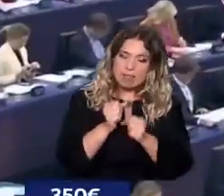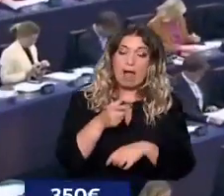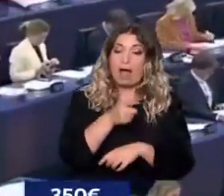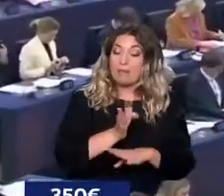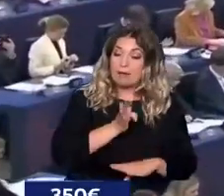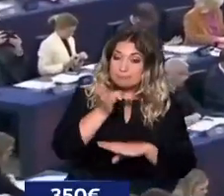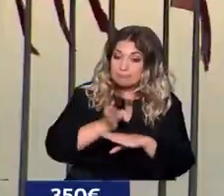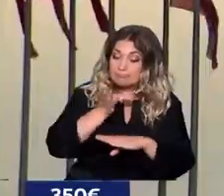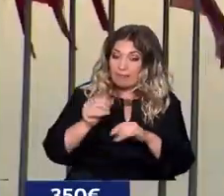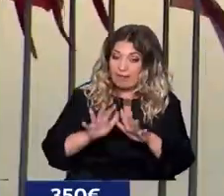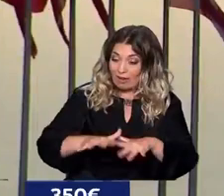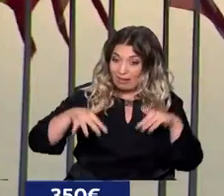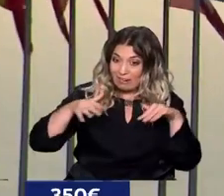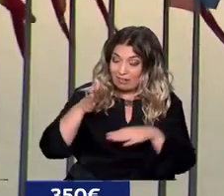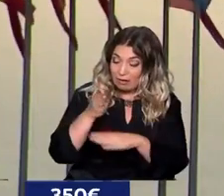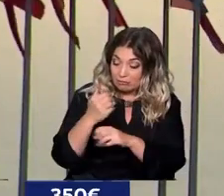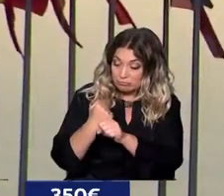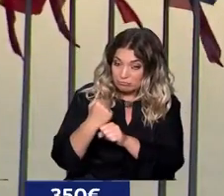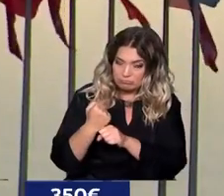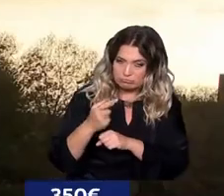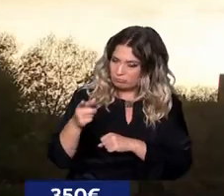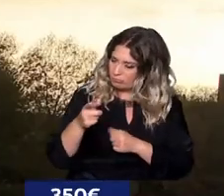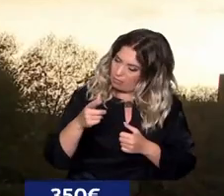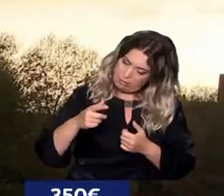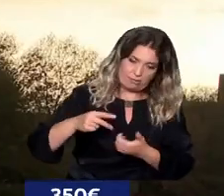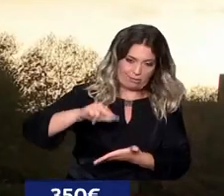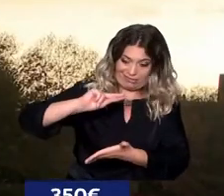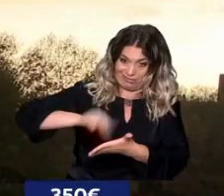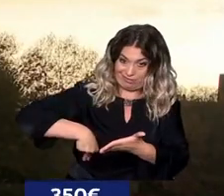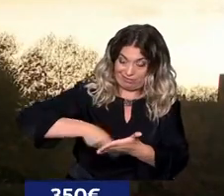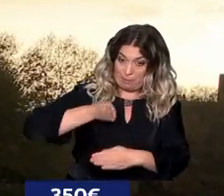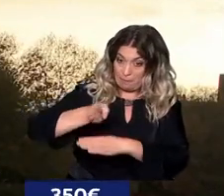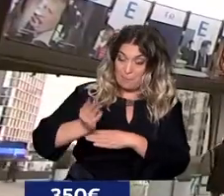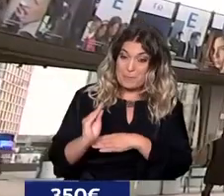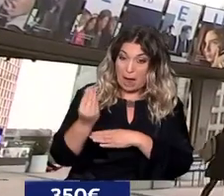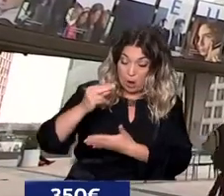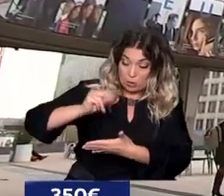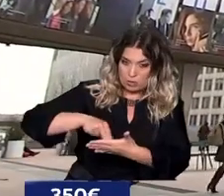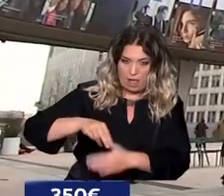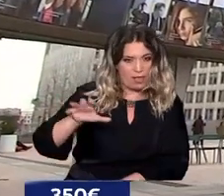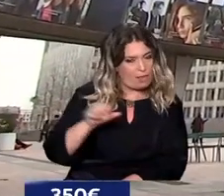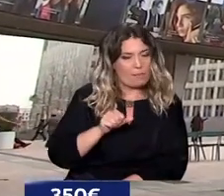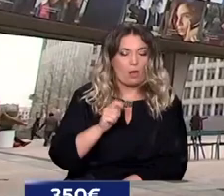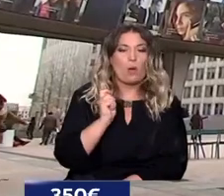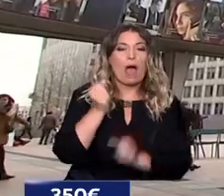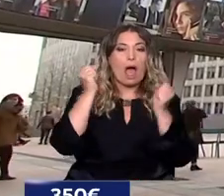στο Ευρωπαϊκό Κοινοβούλιο για επίσημες εργασίες για να το λάβουν, πρέπει να υπογράψουν πρακτικό παρουσίας.